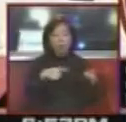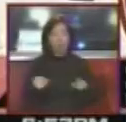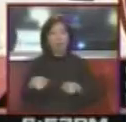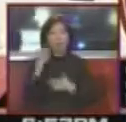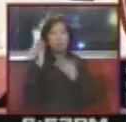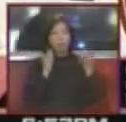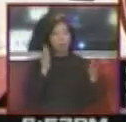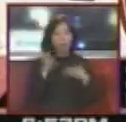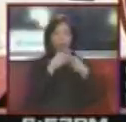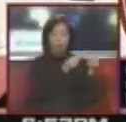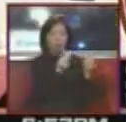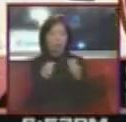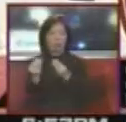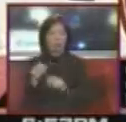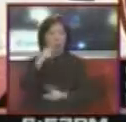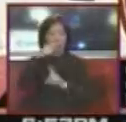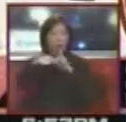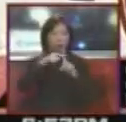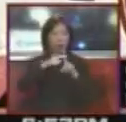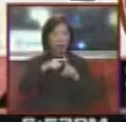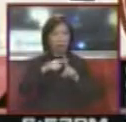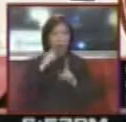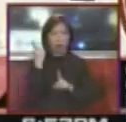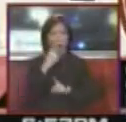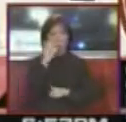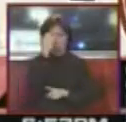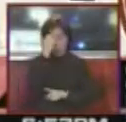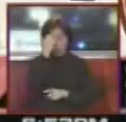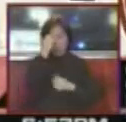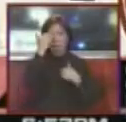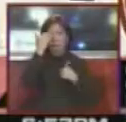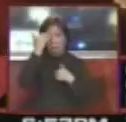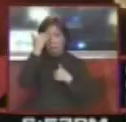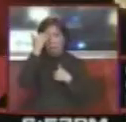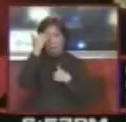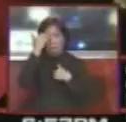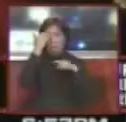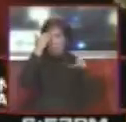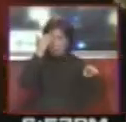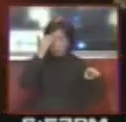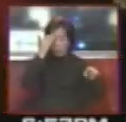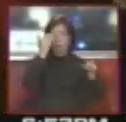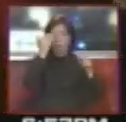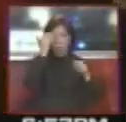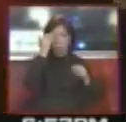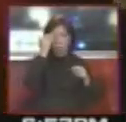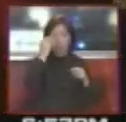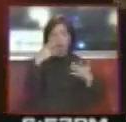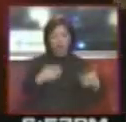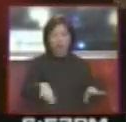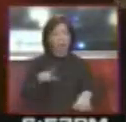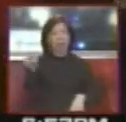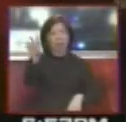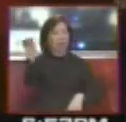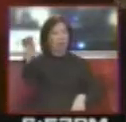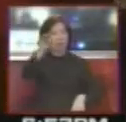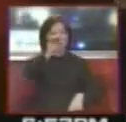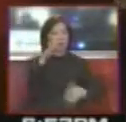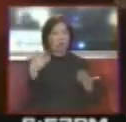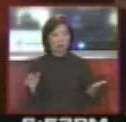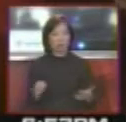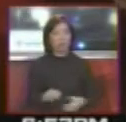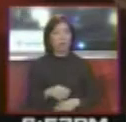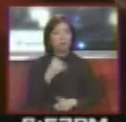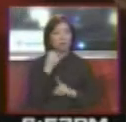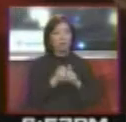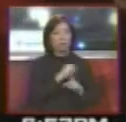natin. So kung sakali mag-positive sila, walang ibang makakaalam bukod sa kanila. So, sa pagpasok ng 2013, pumalo kagad